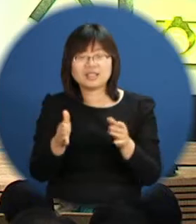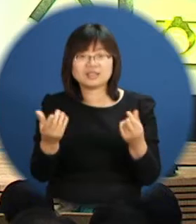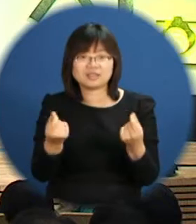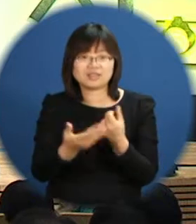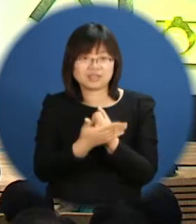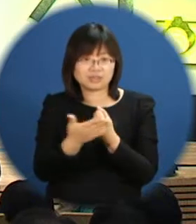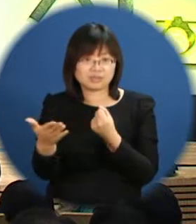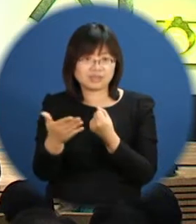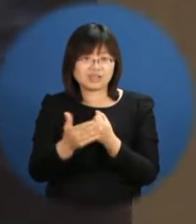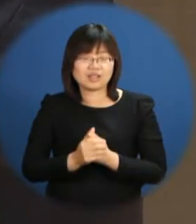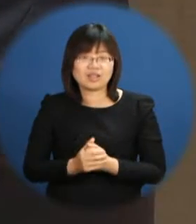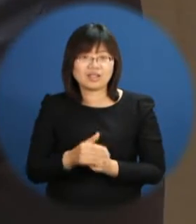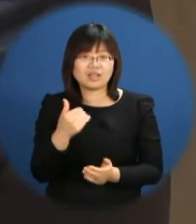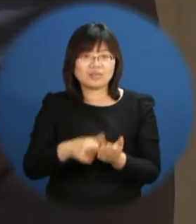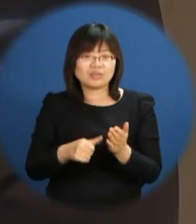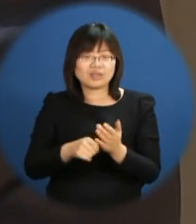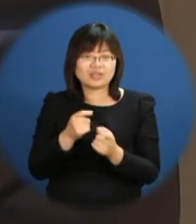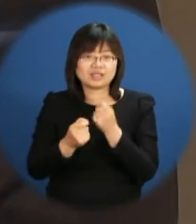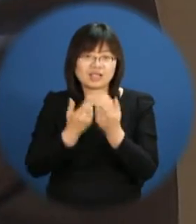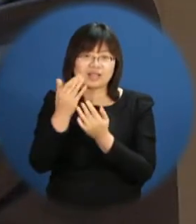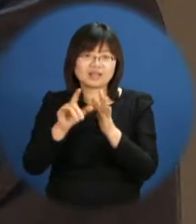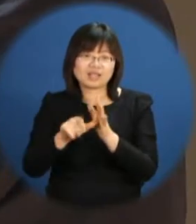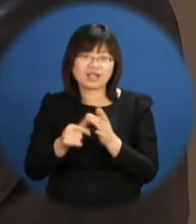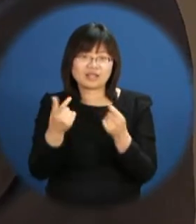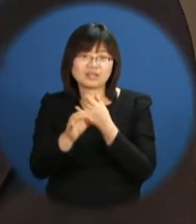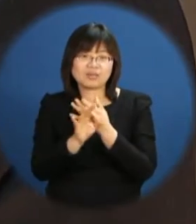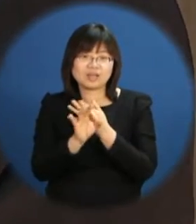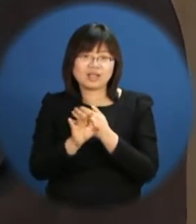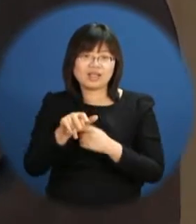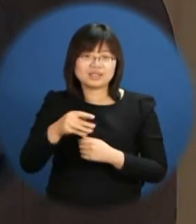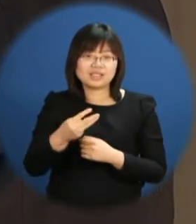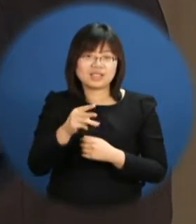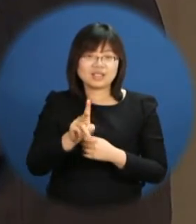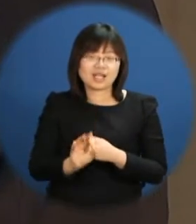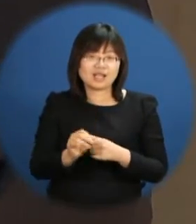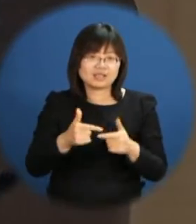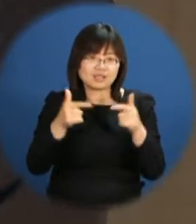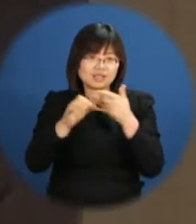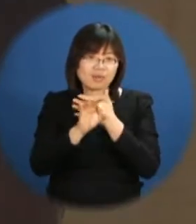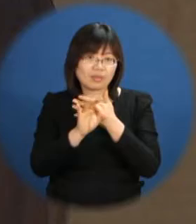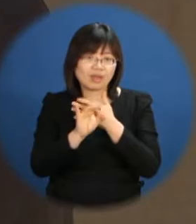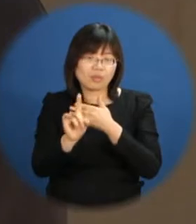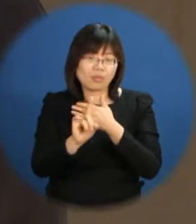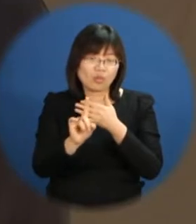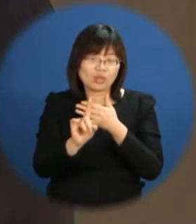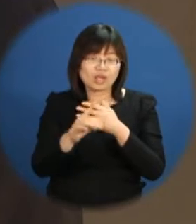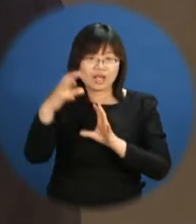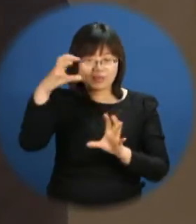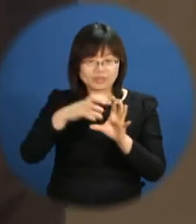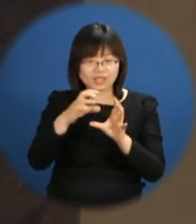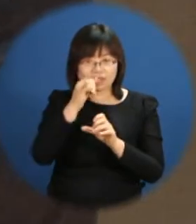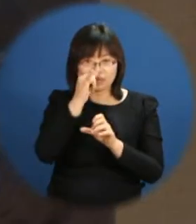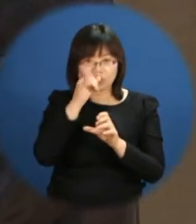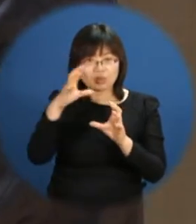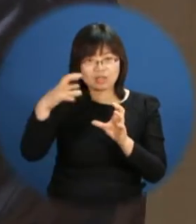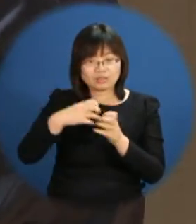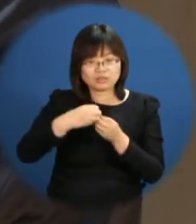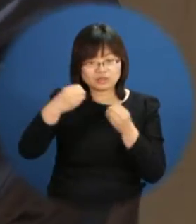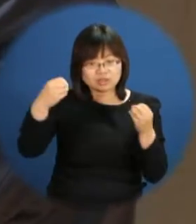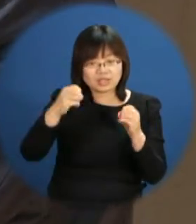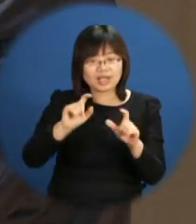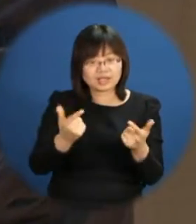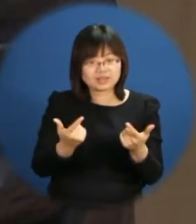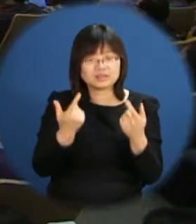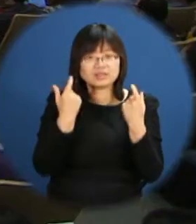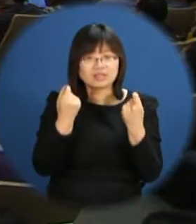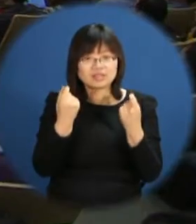그래서 물건이 탈 때 그러면 질량이 는다면 뭔가 랑 합쳐지는 거지 뭔가 랑 분리되는 것은 아닐